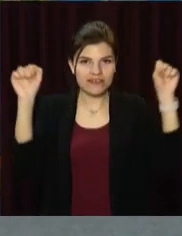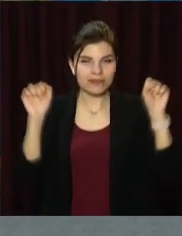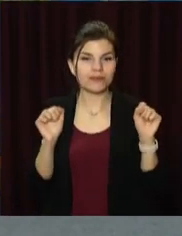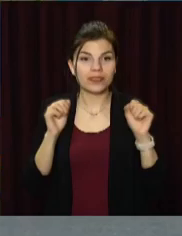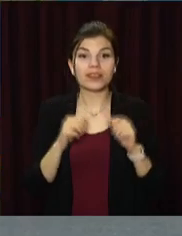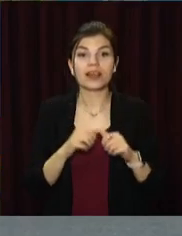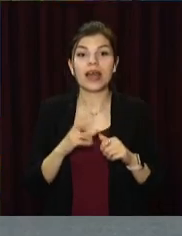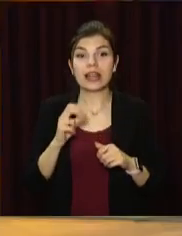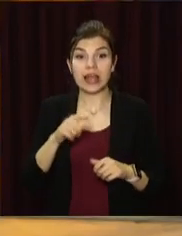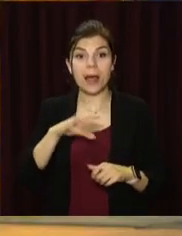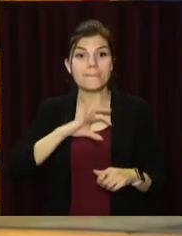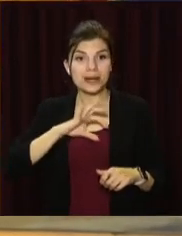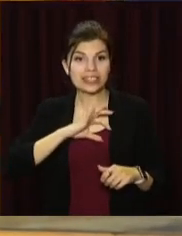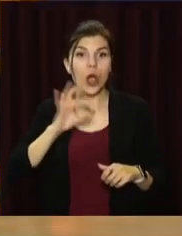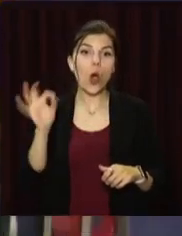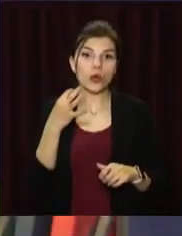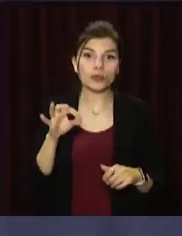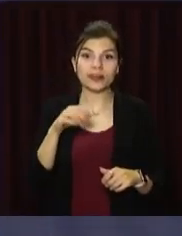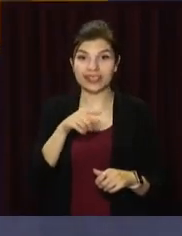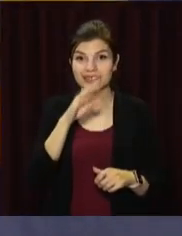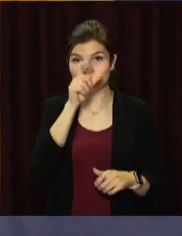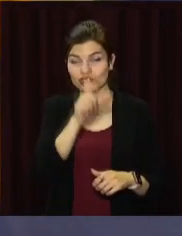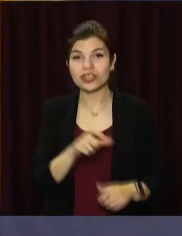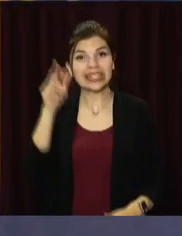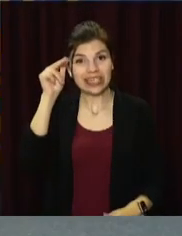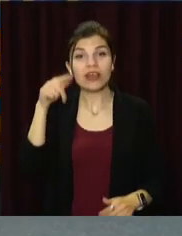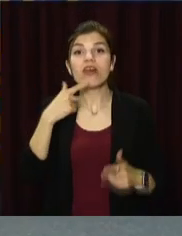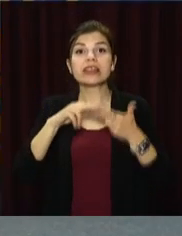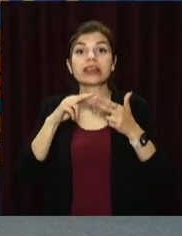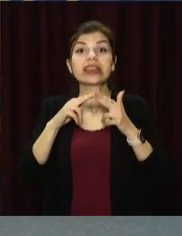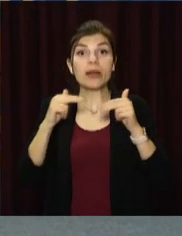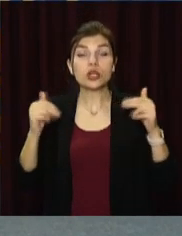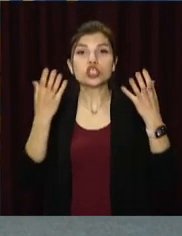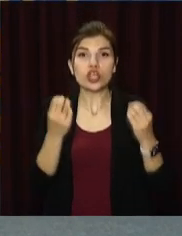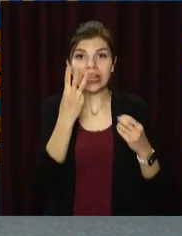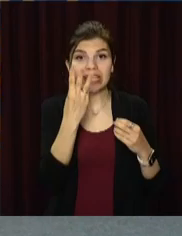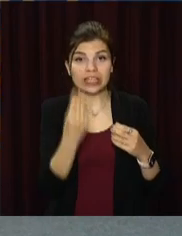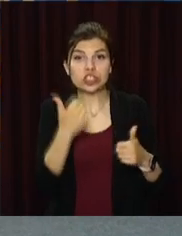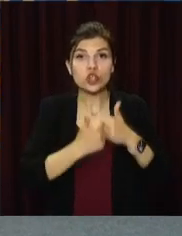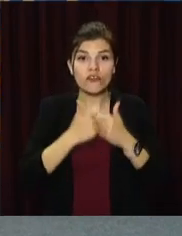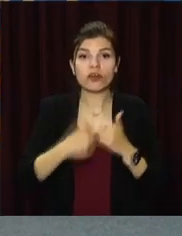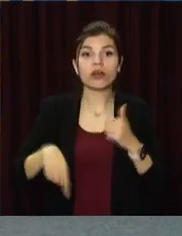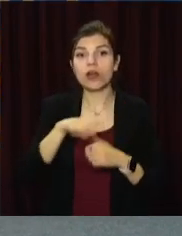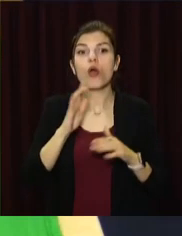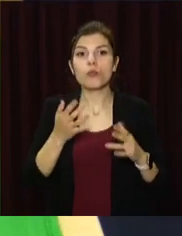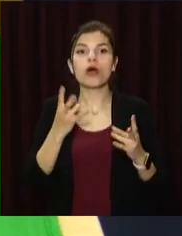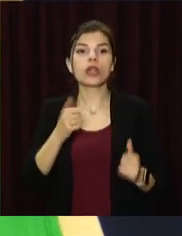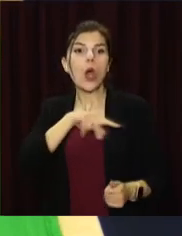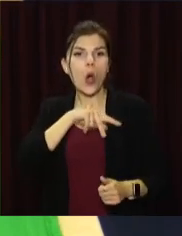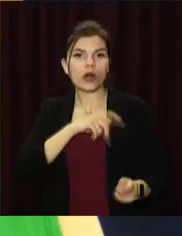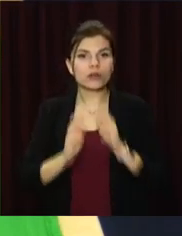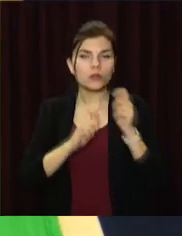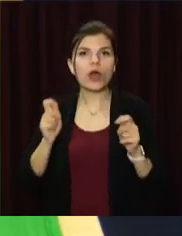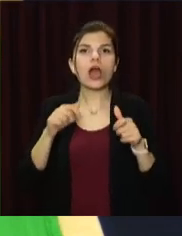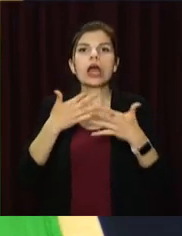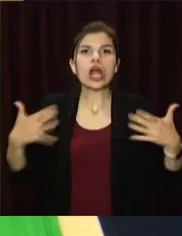важкої атлетики на призи олімпійського чемпіона Юрія Зайцева триватимуть у Дніпрі ще 3 дні. Спортсмени розіграють комплекти нагород у